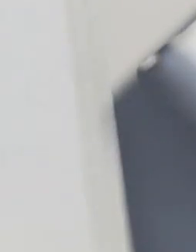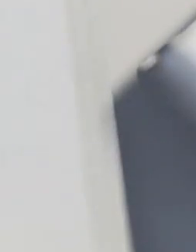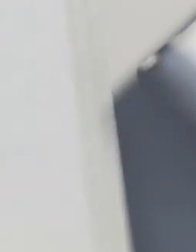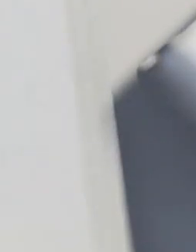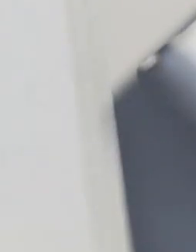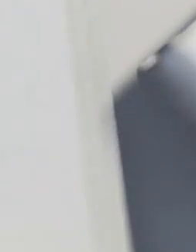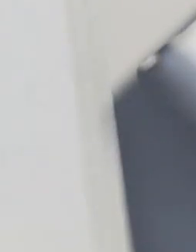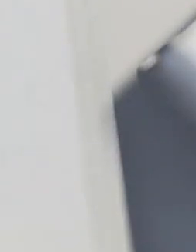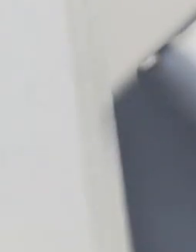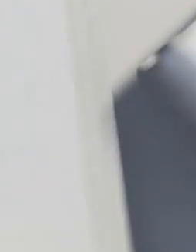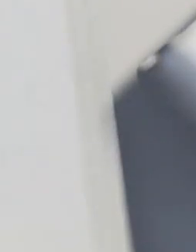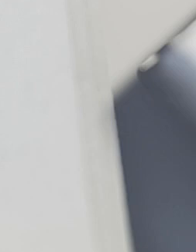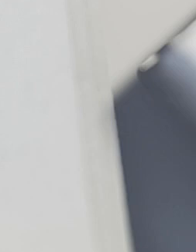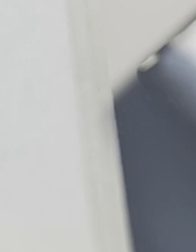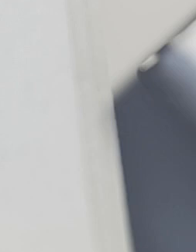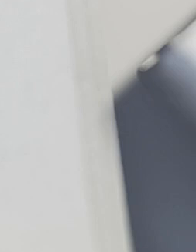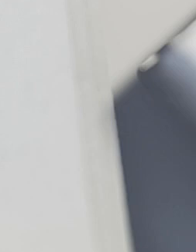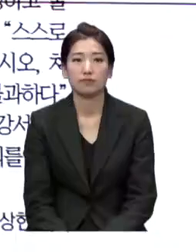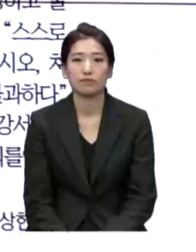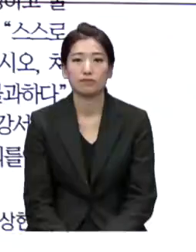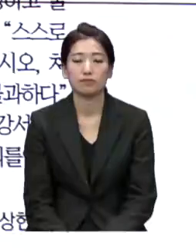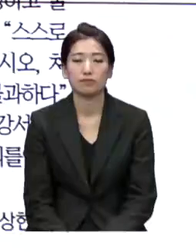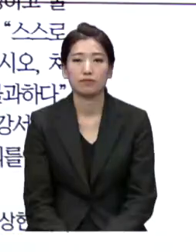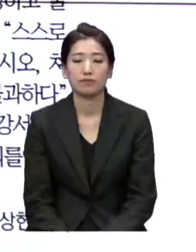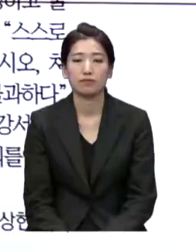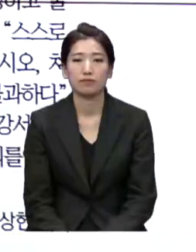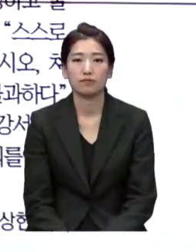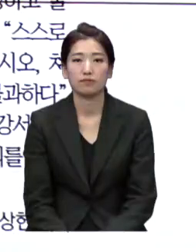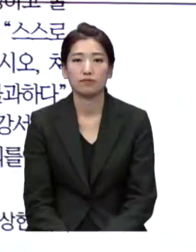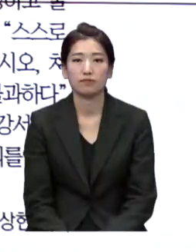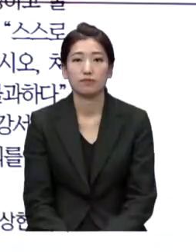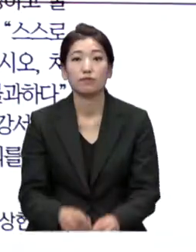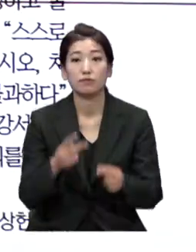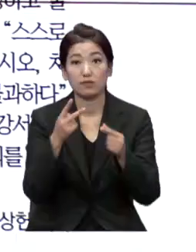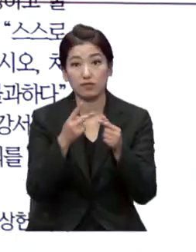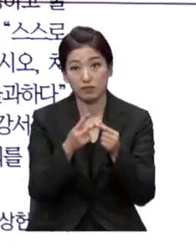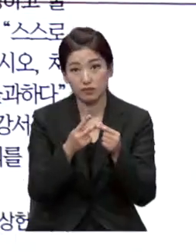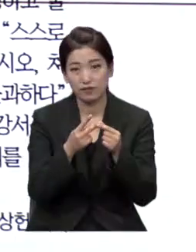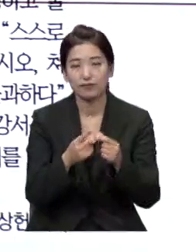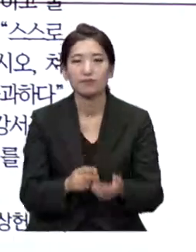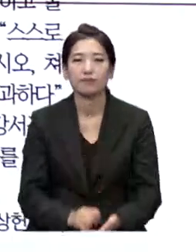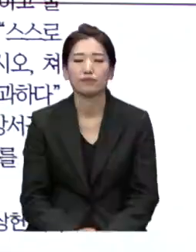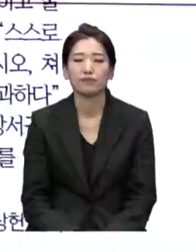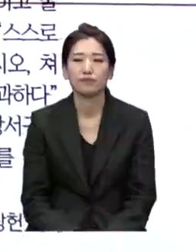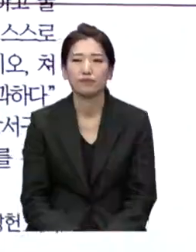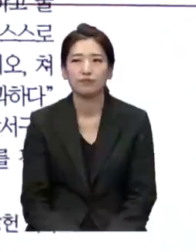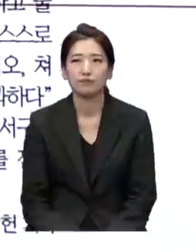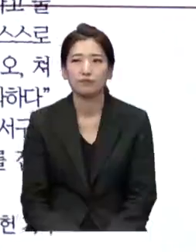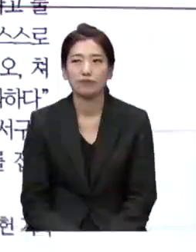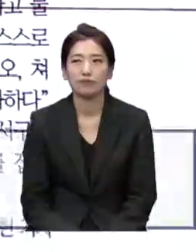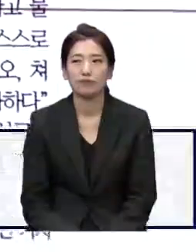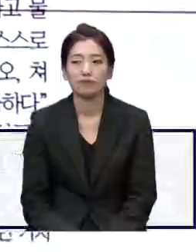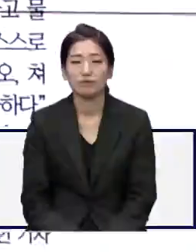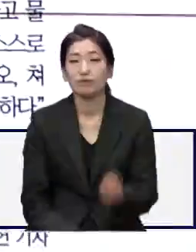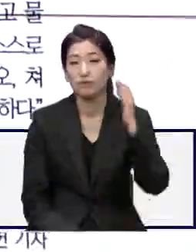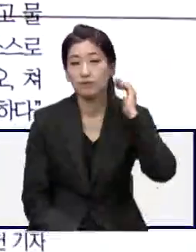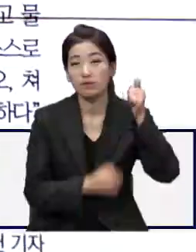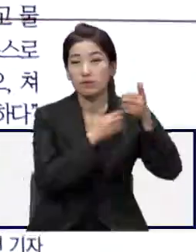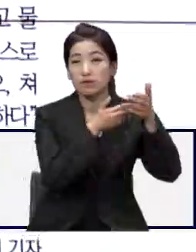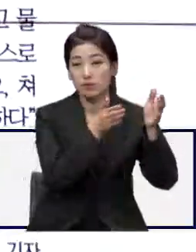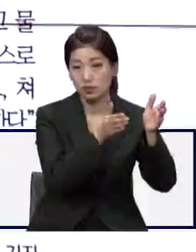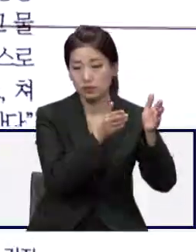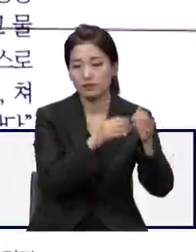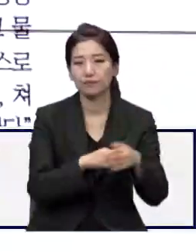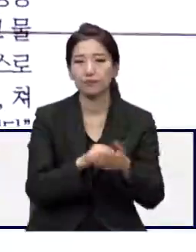쓴 소리하라네 쓴 소리 하라 볼까요 대통령실 김기헌 전쟁에서 밀린 건